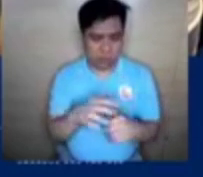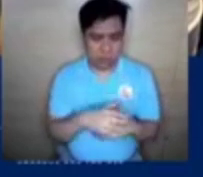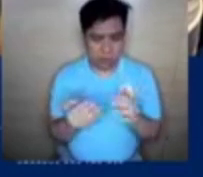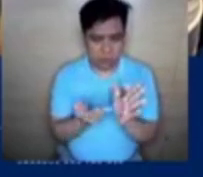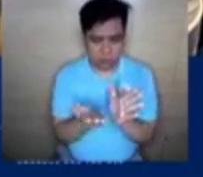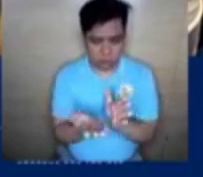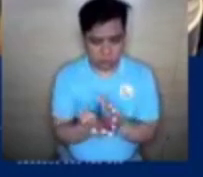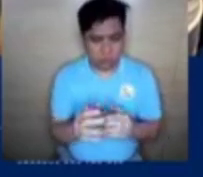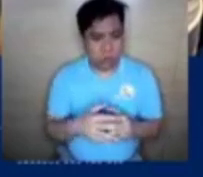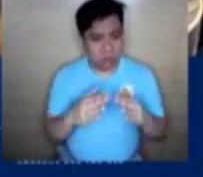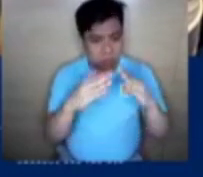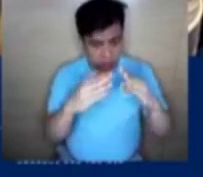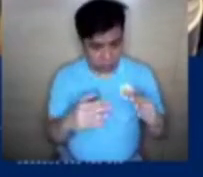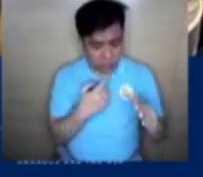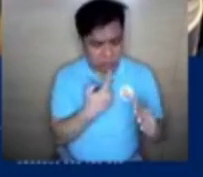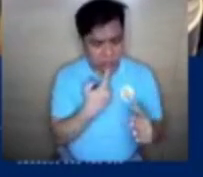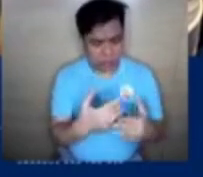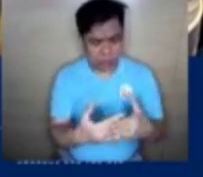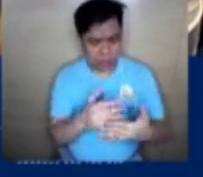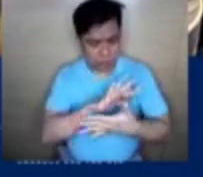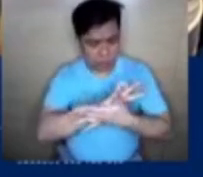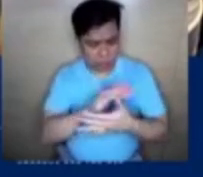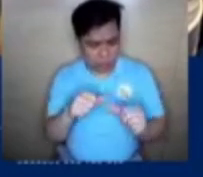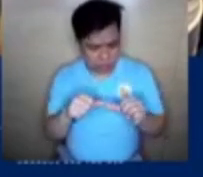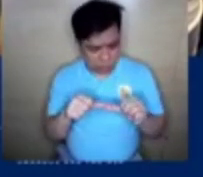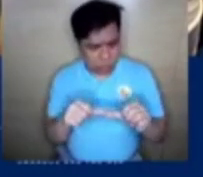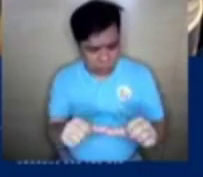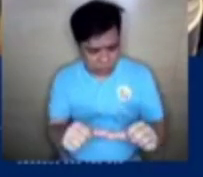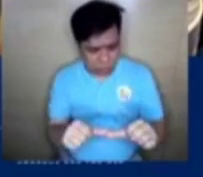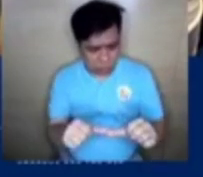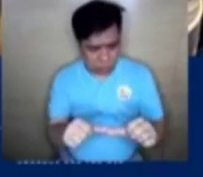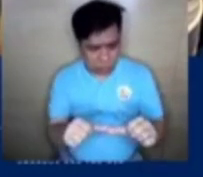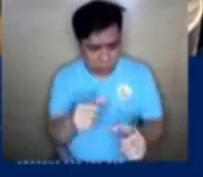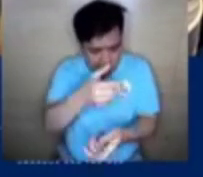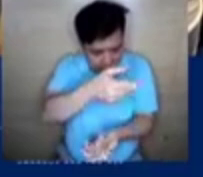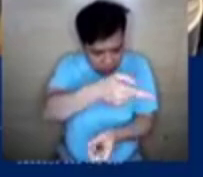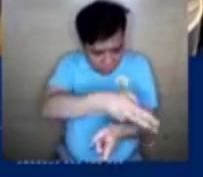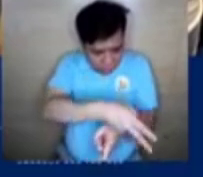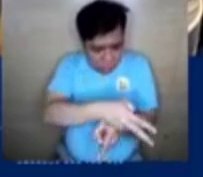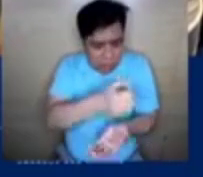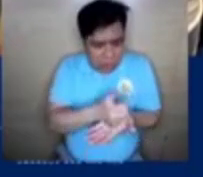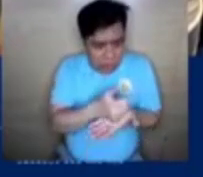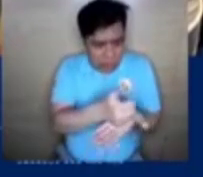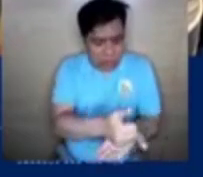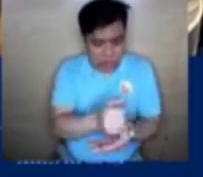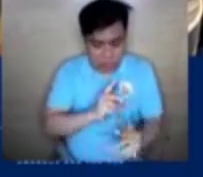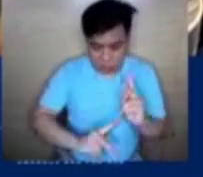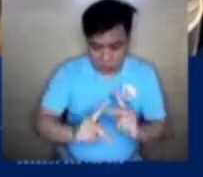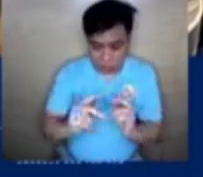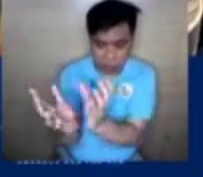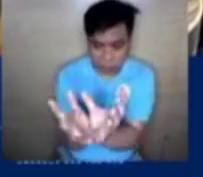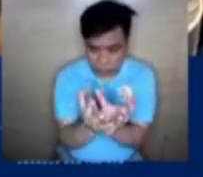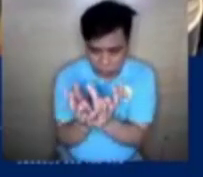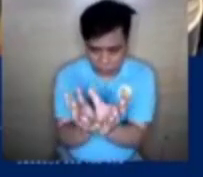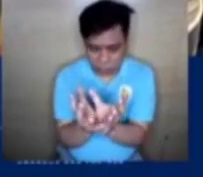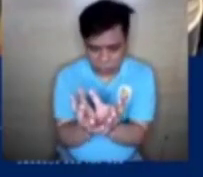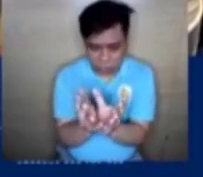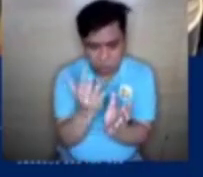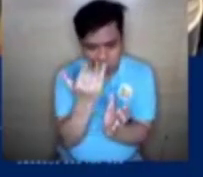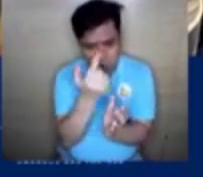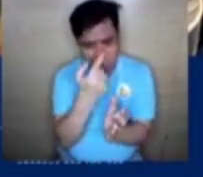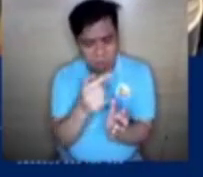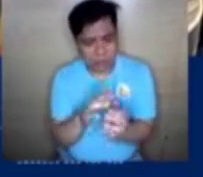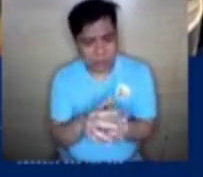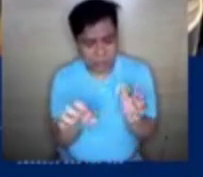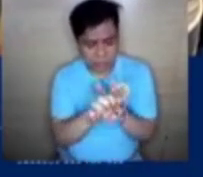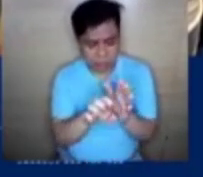Ang pabahay sa kabila ng pandemya ay sinusulong natin na kaagapay ang mamamayan sa bawat hakbang. Gaya nitong sa